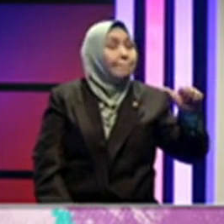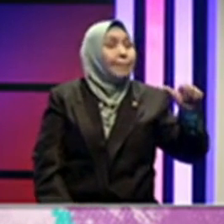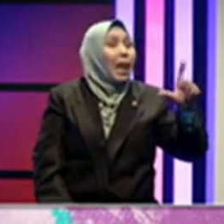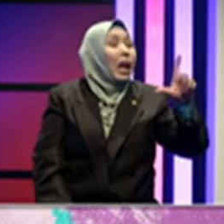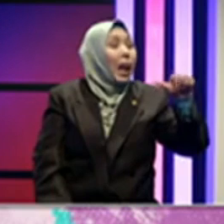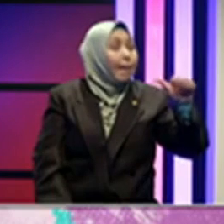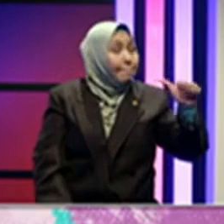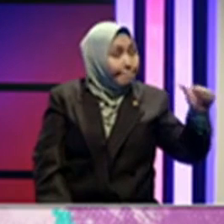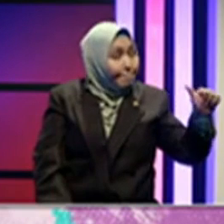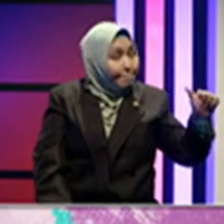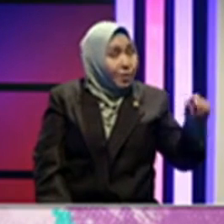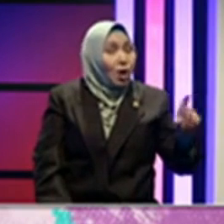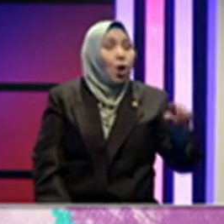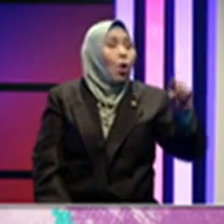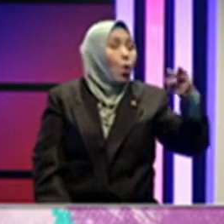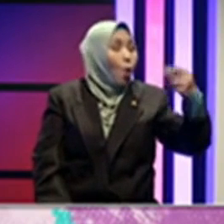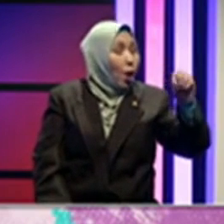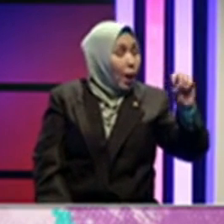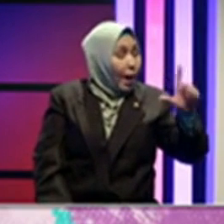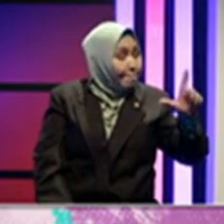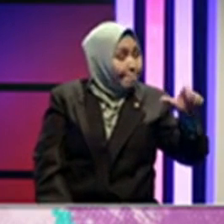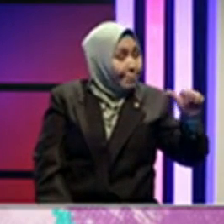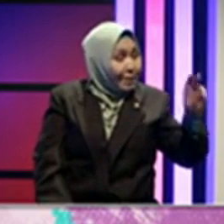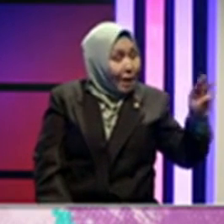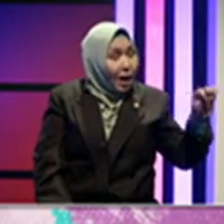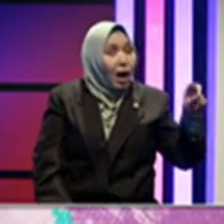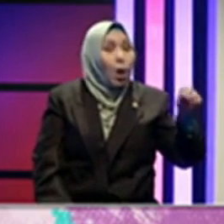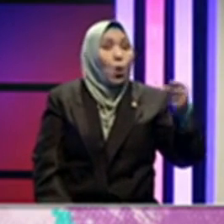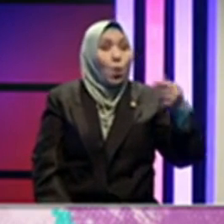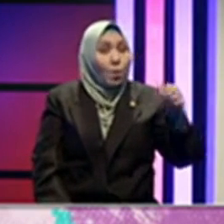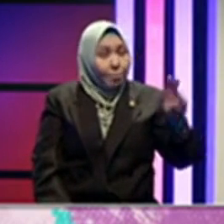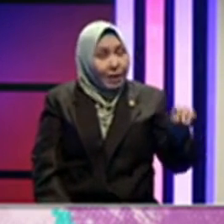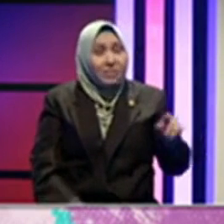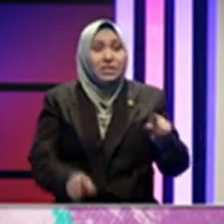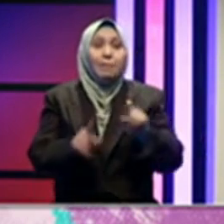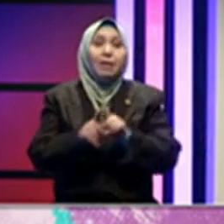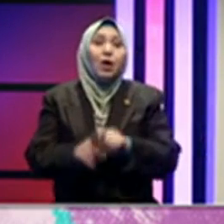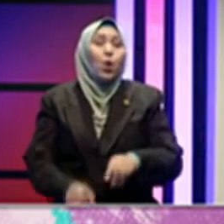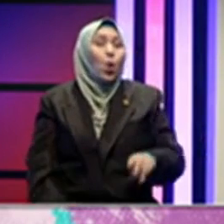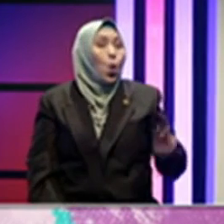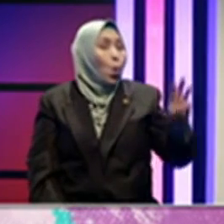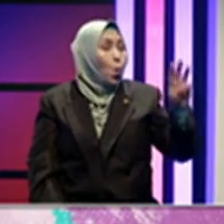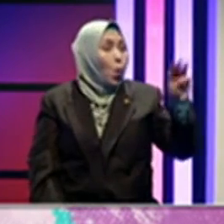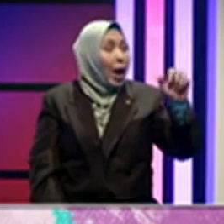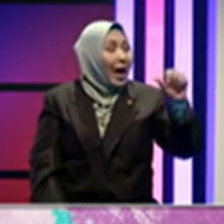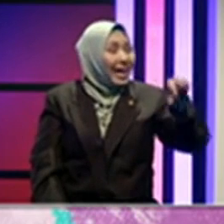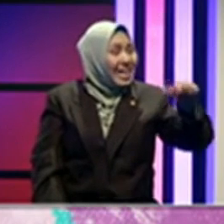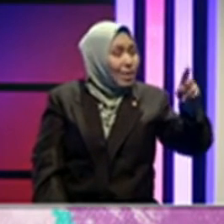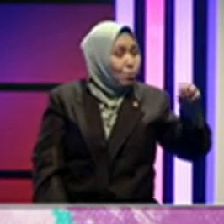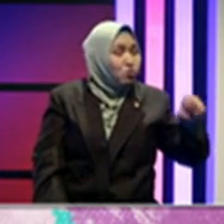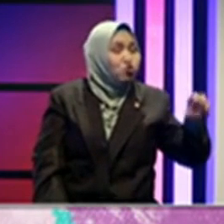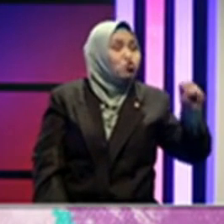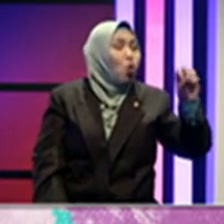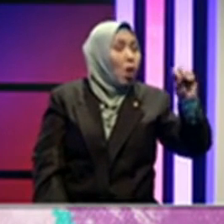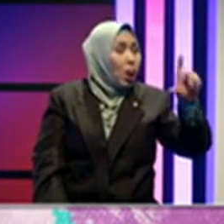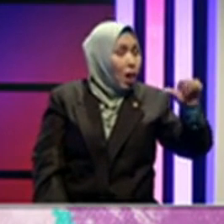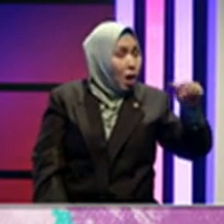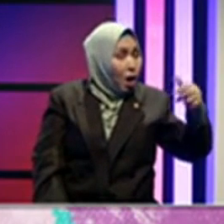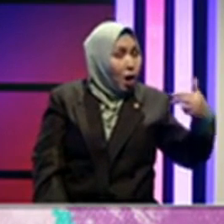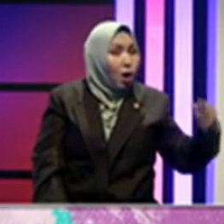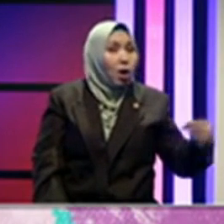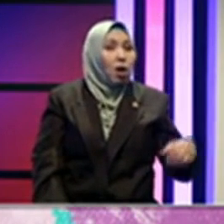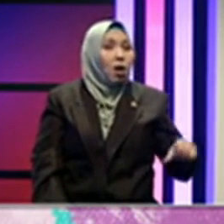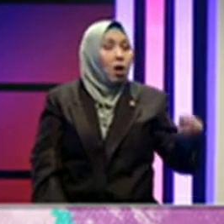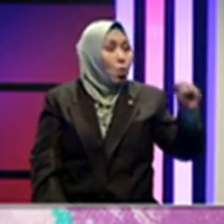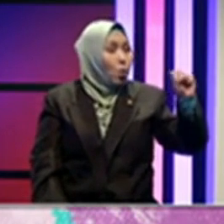gitu warna wollen nawung waakimus Soleh Soleh dengan